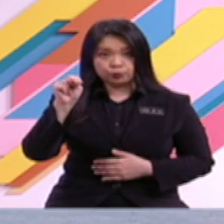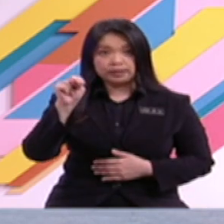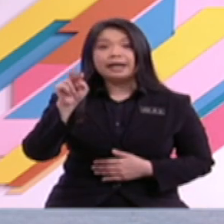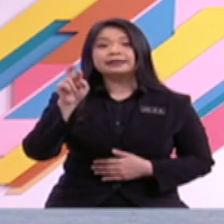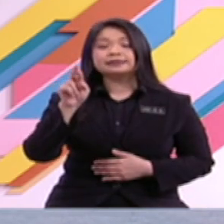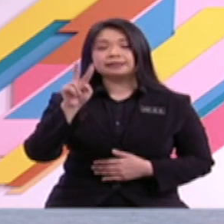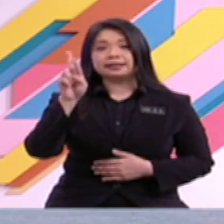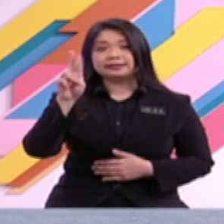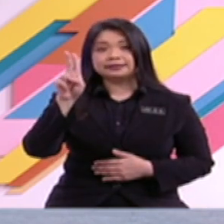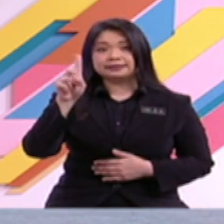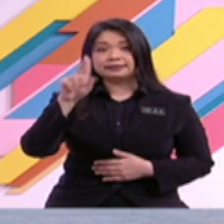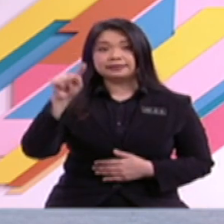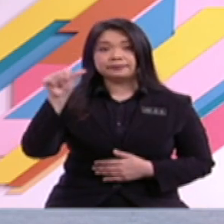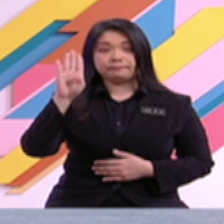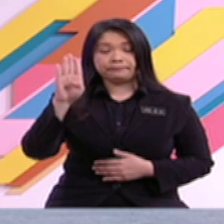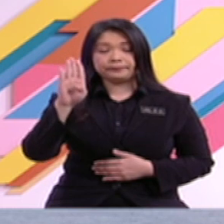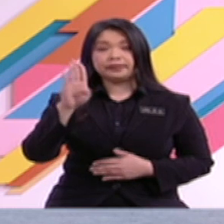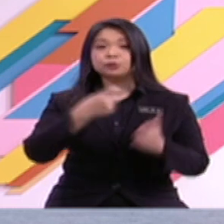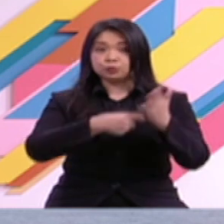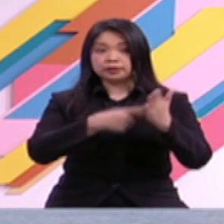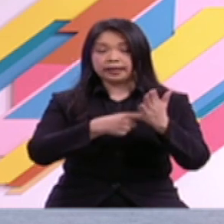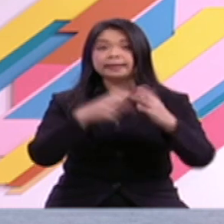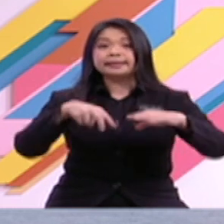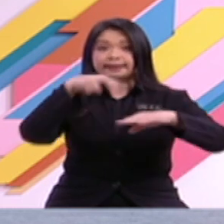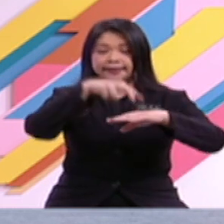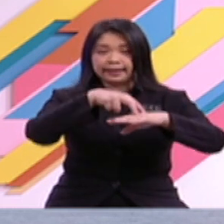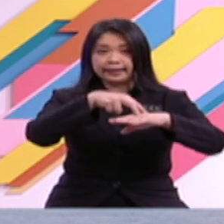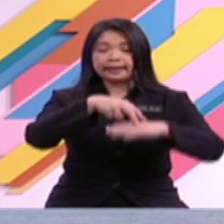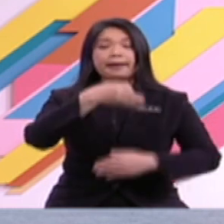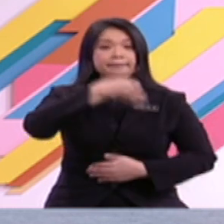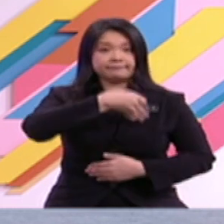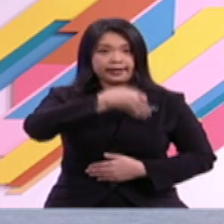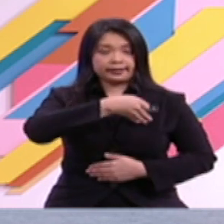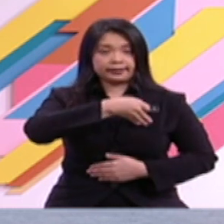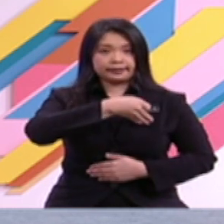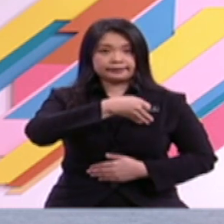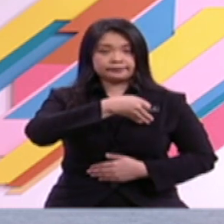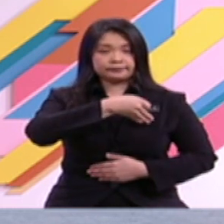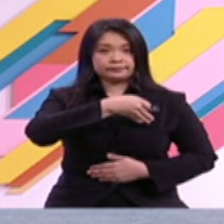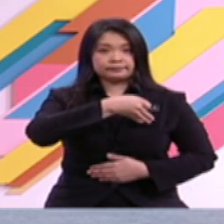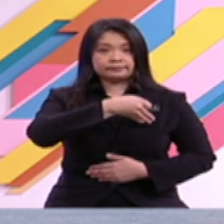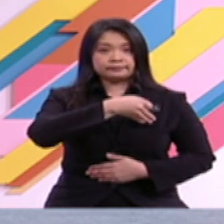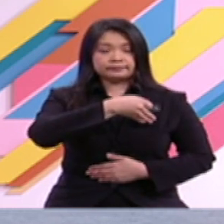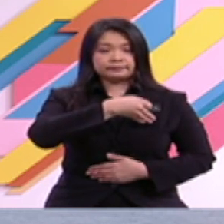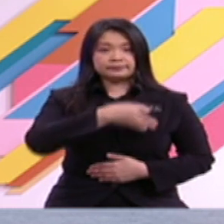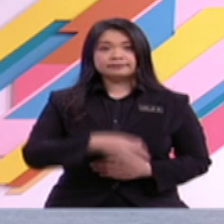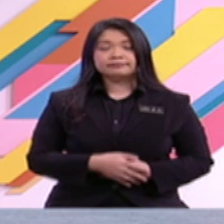naikkan cadar Faiza kita ketemu sewa-beli jadwal